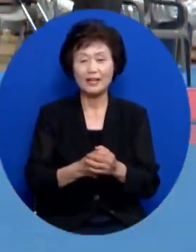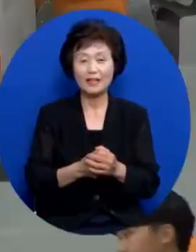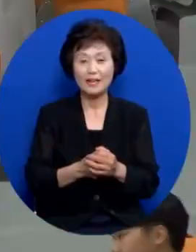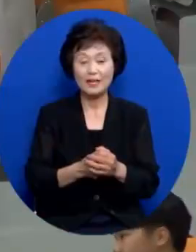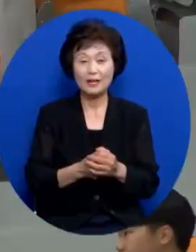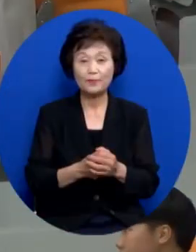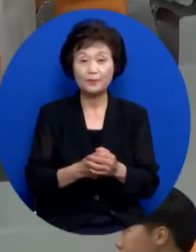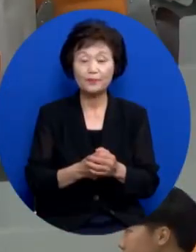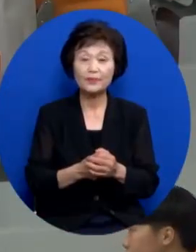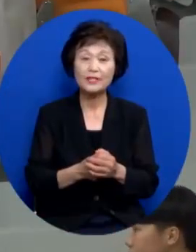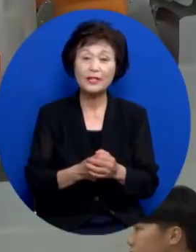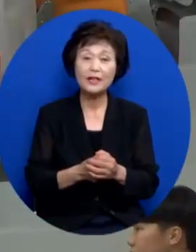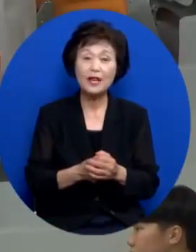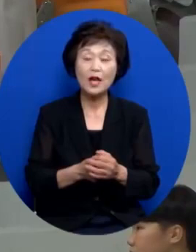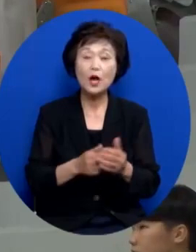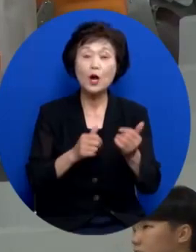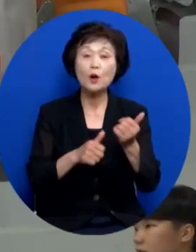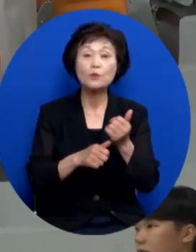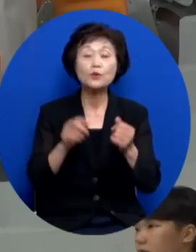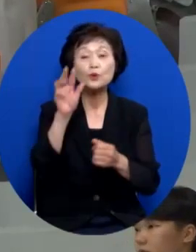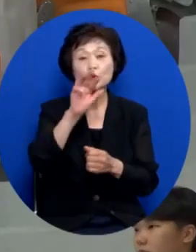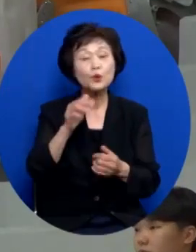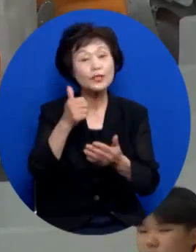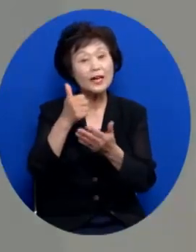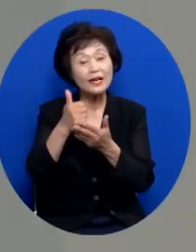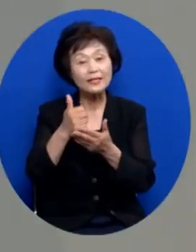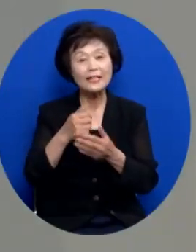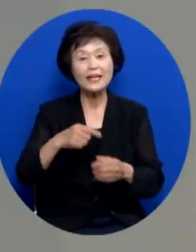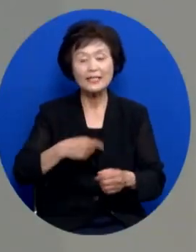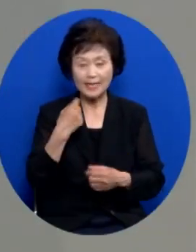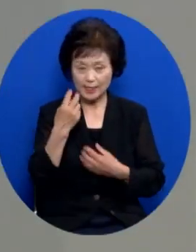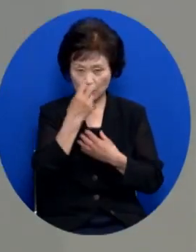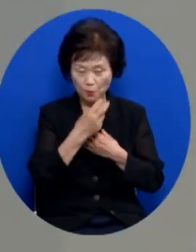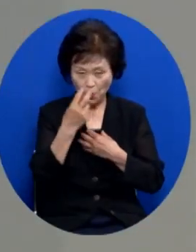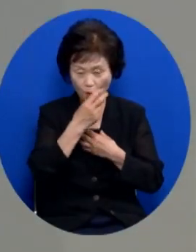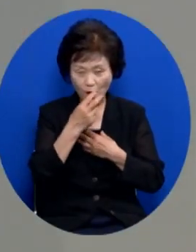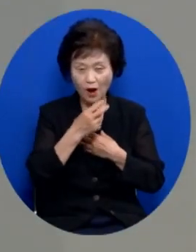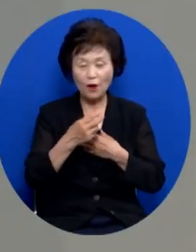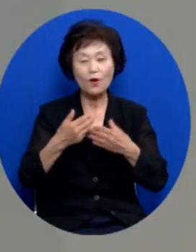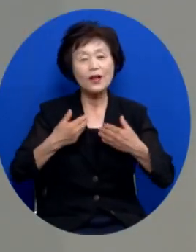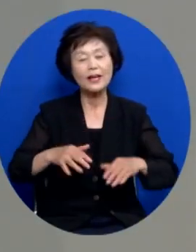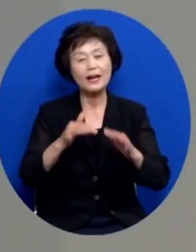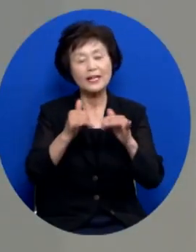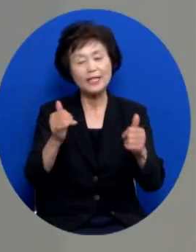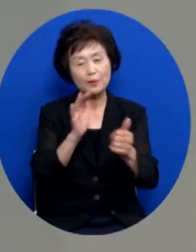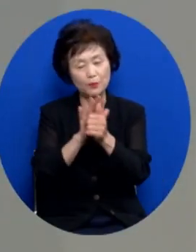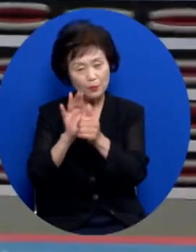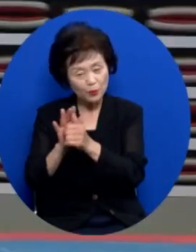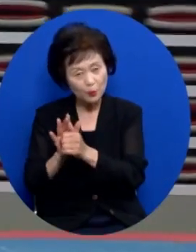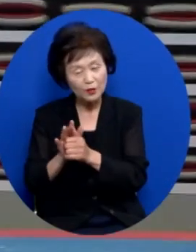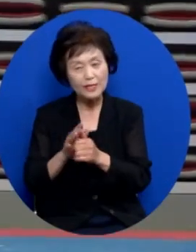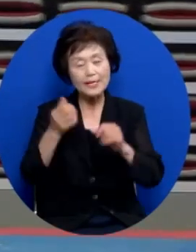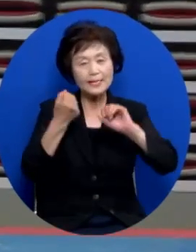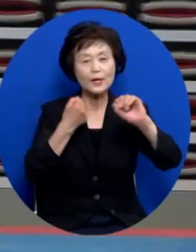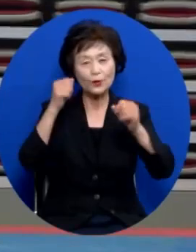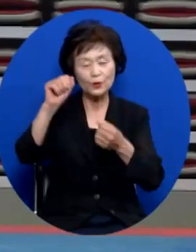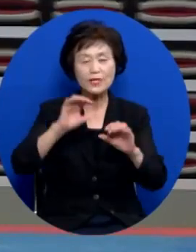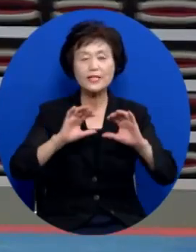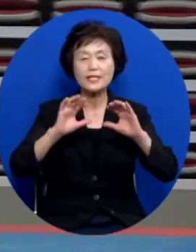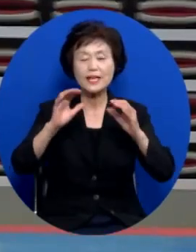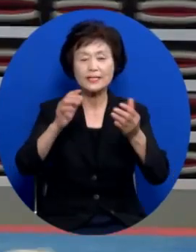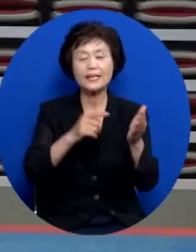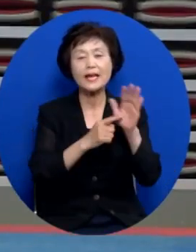백석대 송기신 총괄 부총장은 자신을 보호하고 약자를 돕는 태권도 정신을 세계에 알리고자 대회를 이어가고